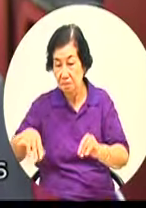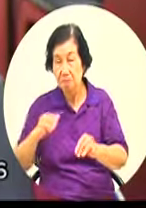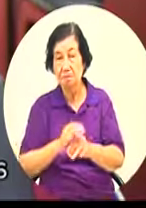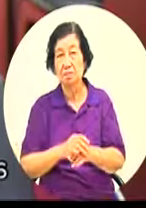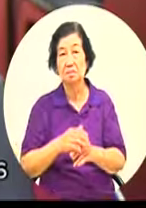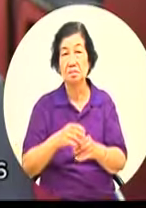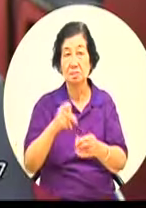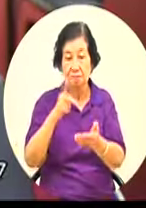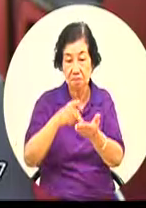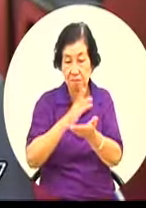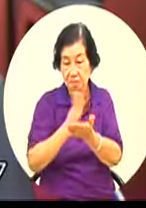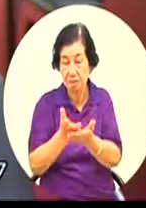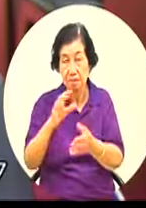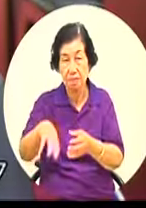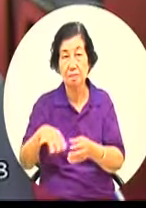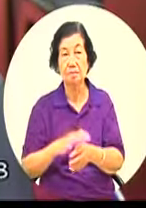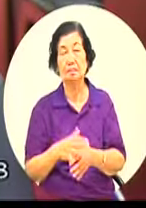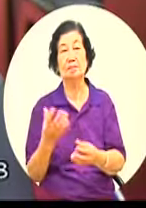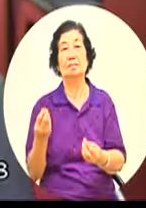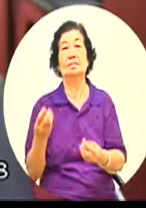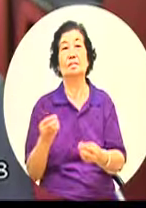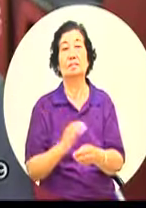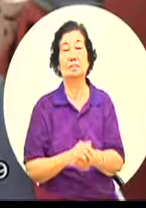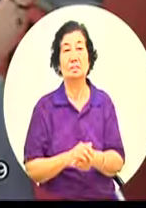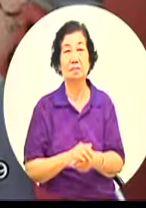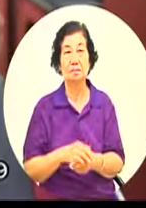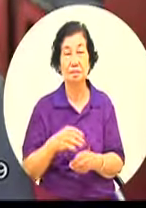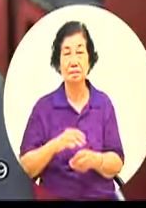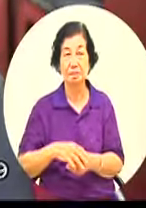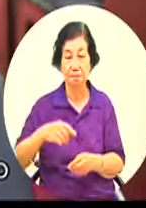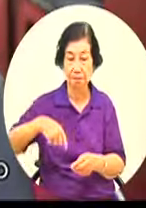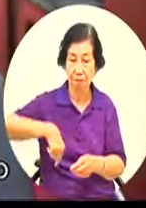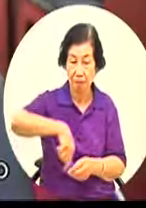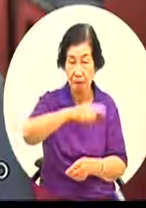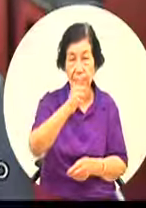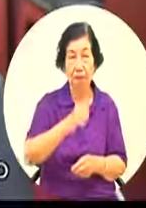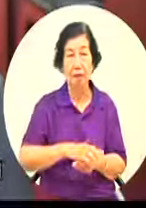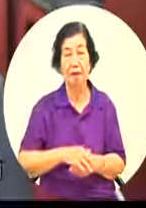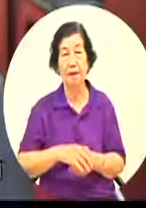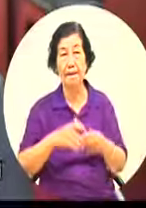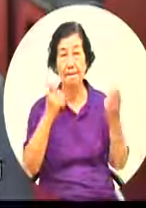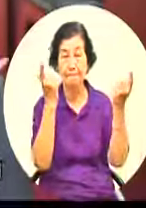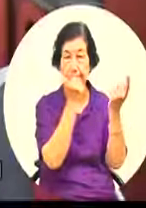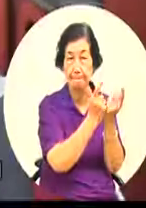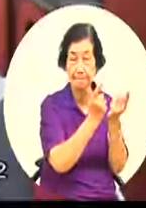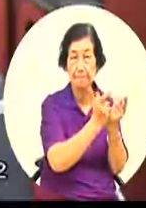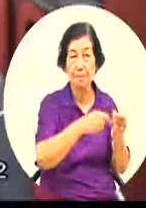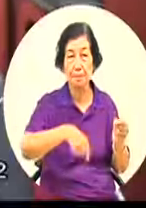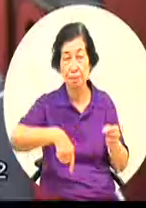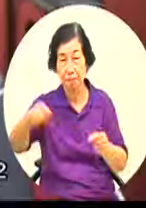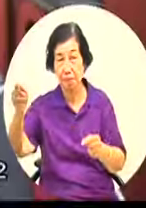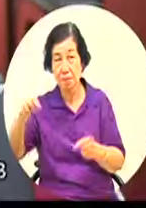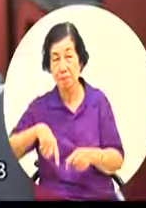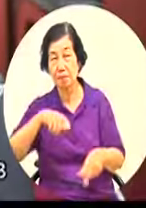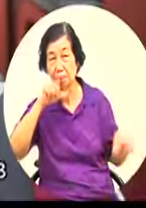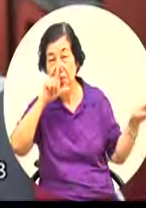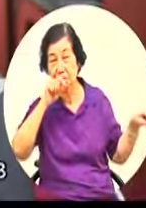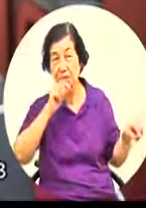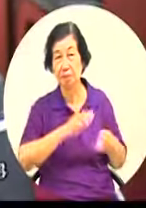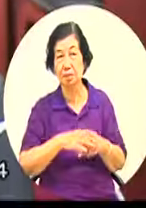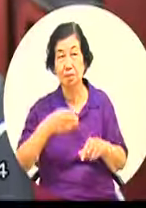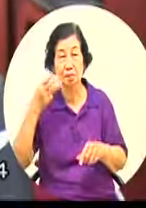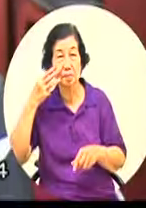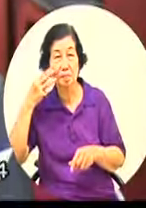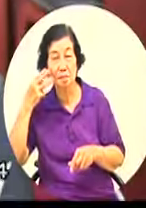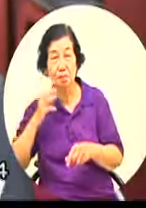们在讲，在往个南走还是北走，有一个阳明图书馆，在往鸟松那边有一个小不拉几的